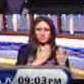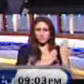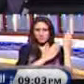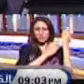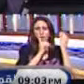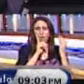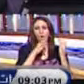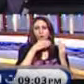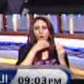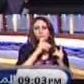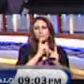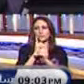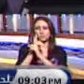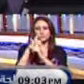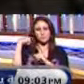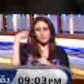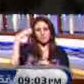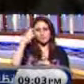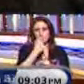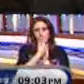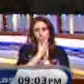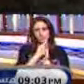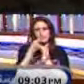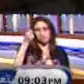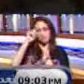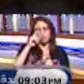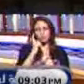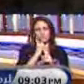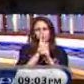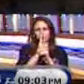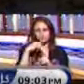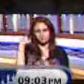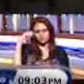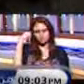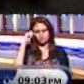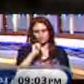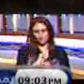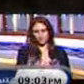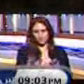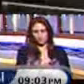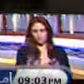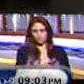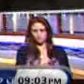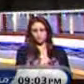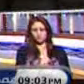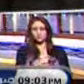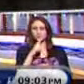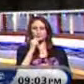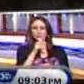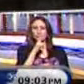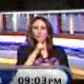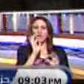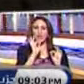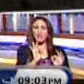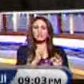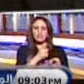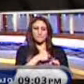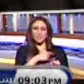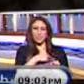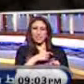جراء الأحداث في بورسعيد والغير متورطين في أي أحداث جنائية أن يحصلوا على لقب على نفس